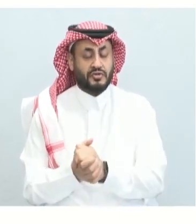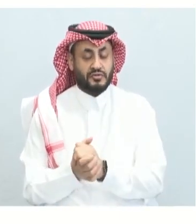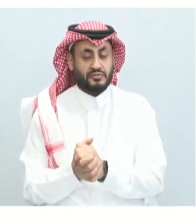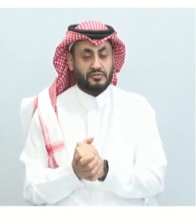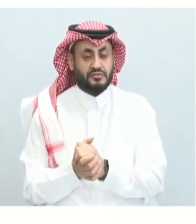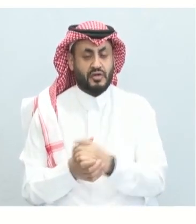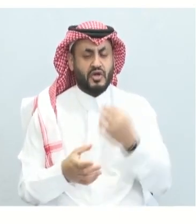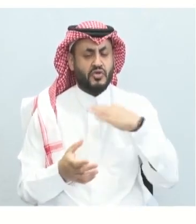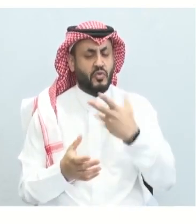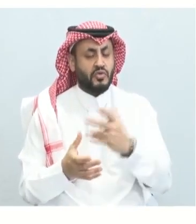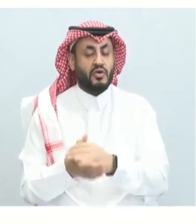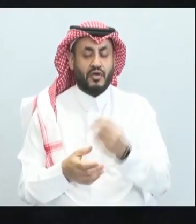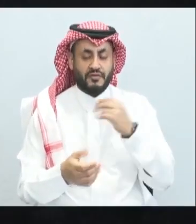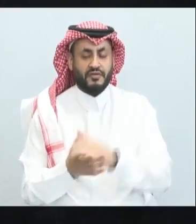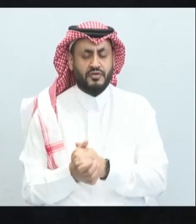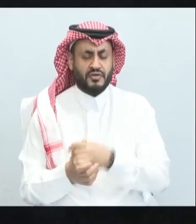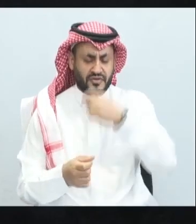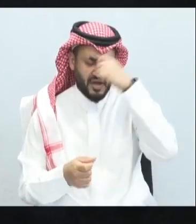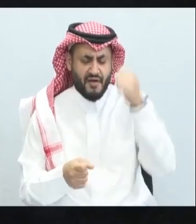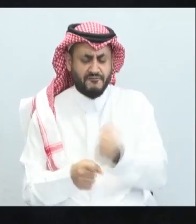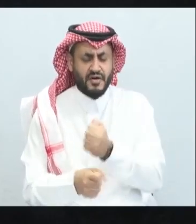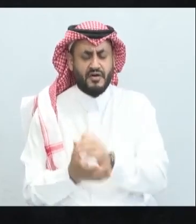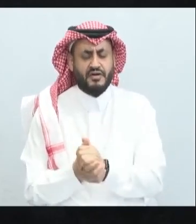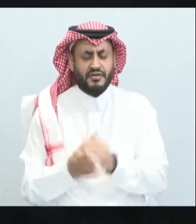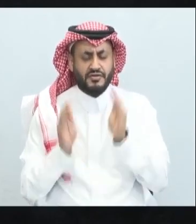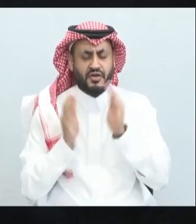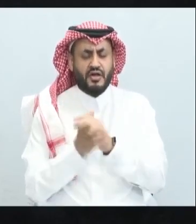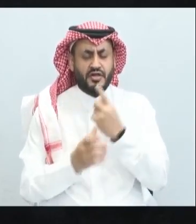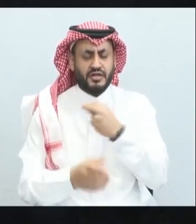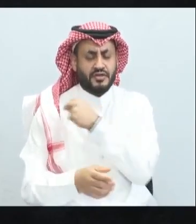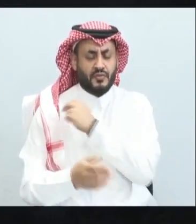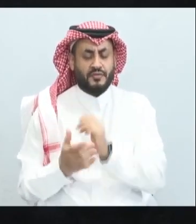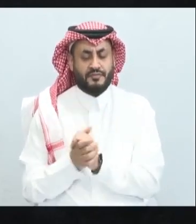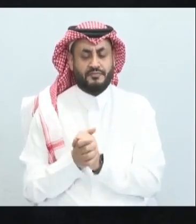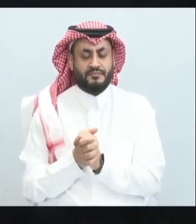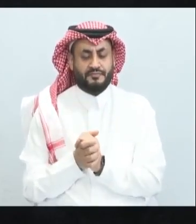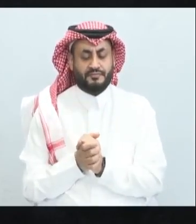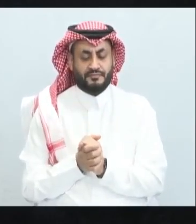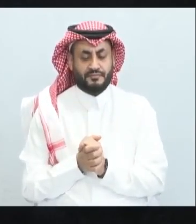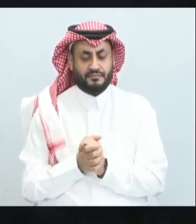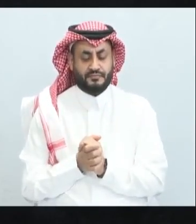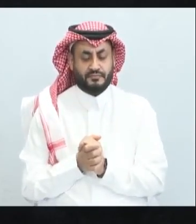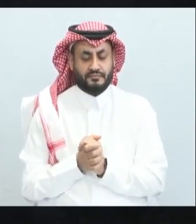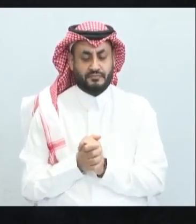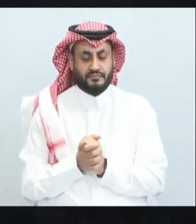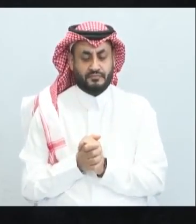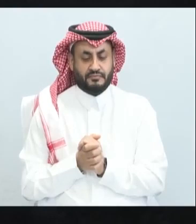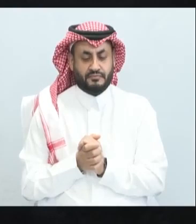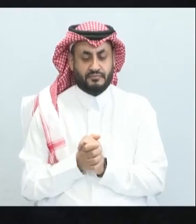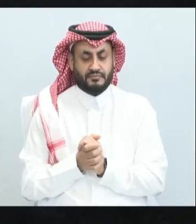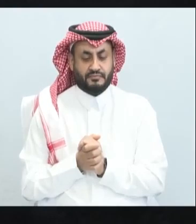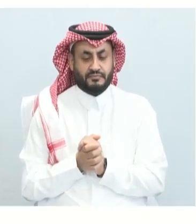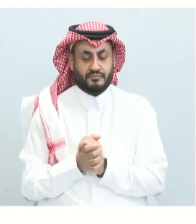الشارع على هذه على هذا العمل الصالح فانه تدعوك نفسك الى المسارعه والمسابقه الى هذا العمل